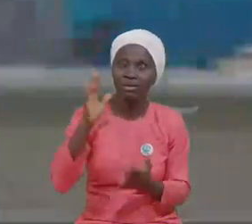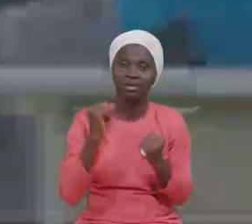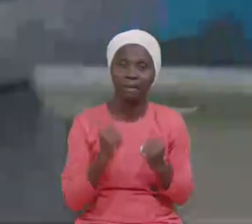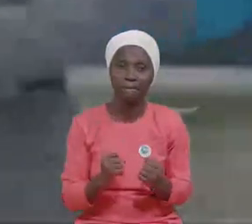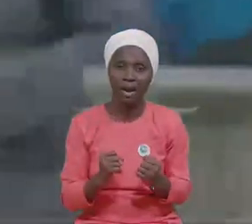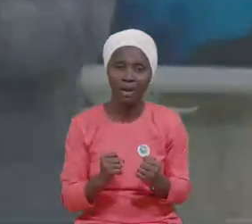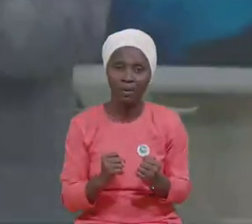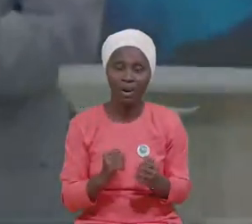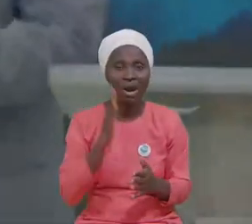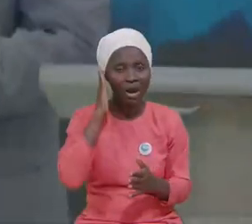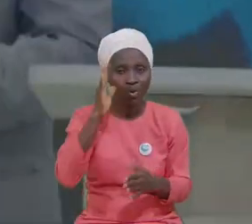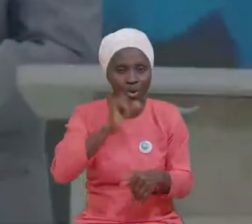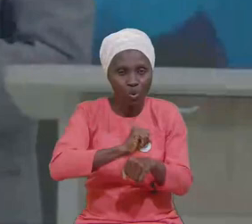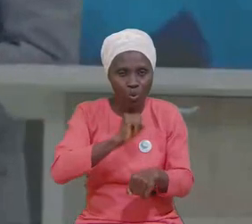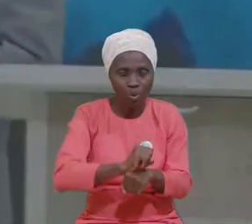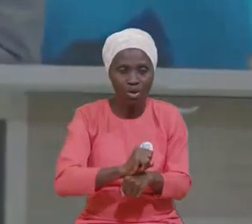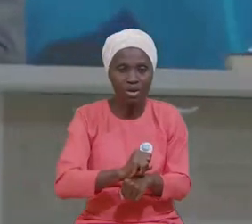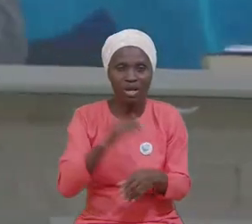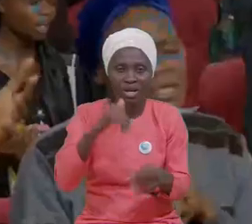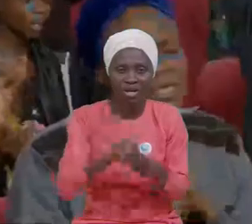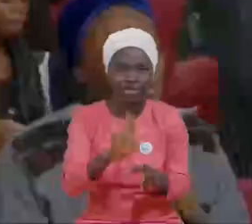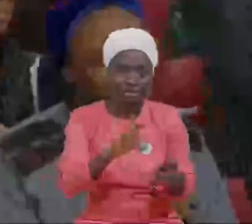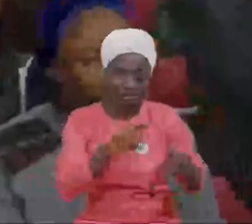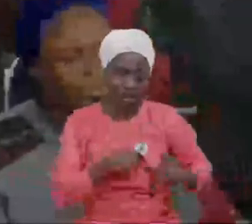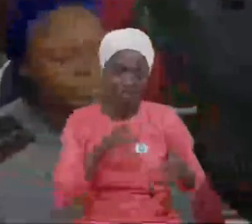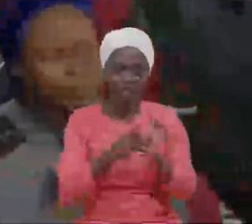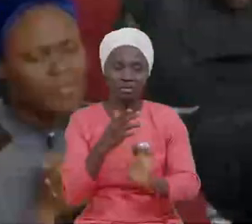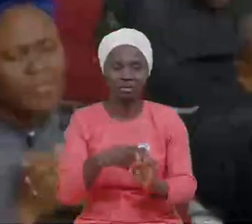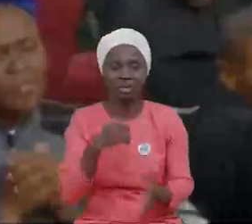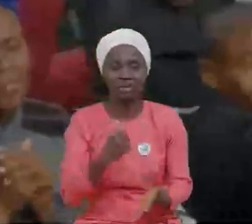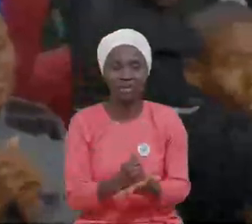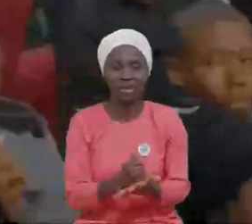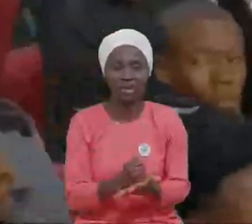Sa puissance sera activée dans ton cœur.